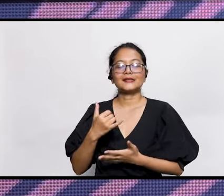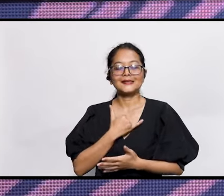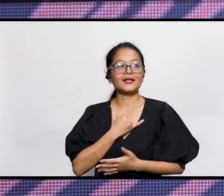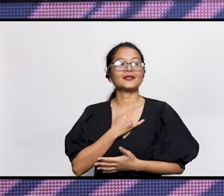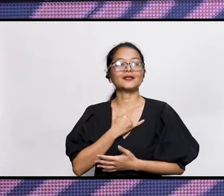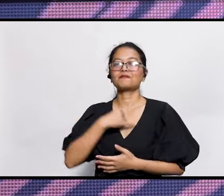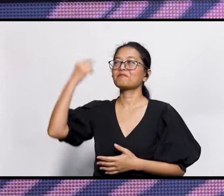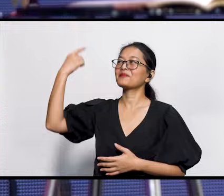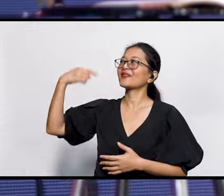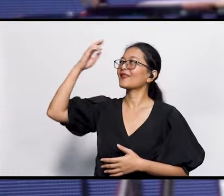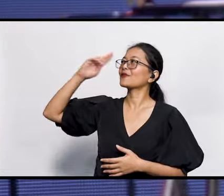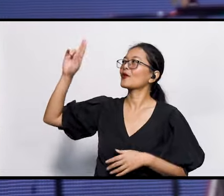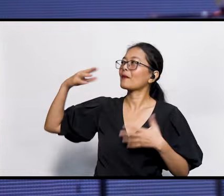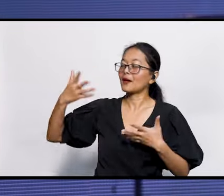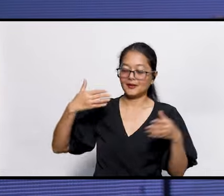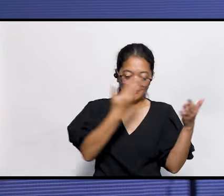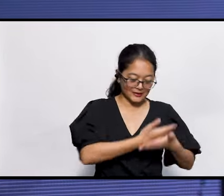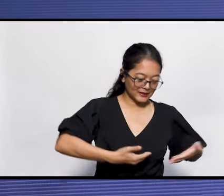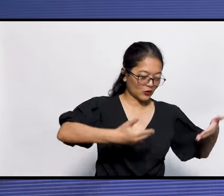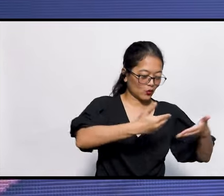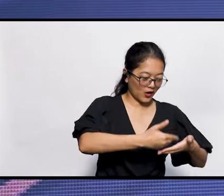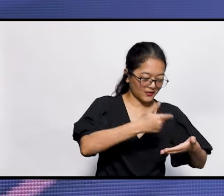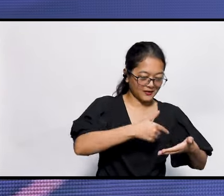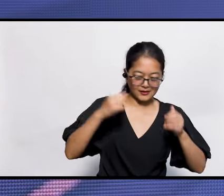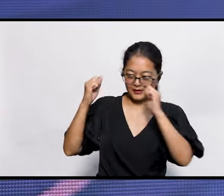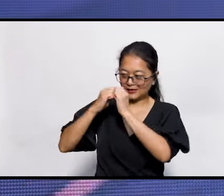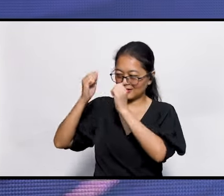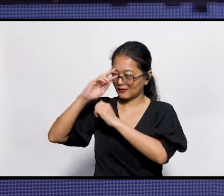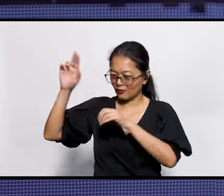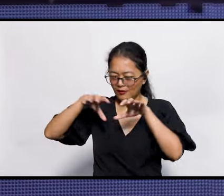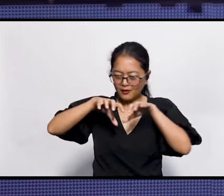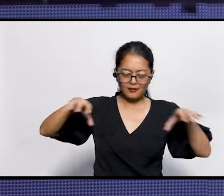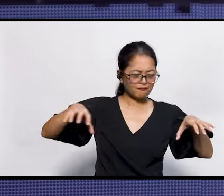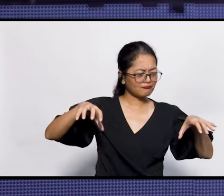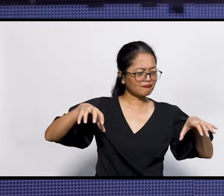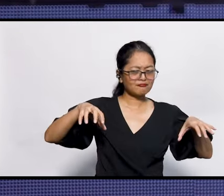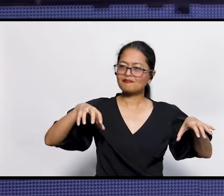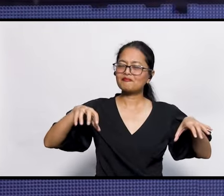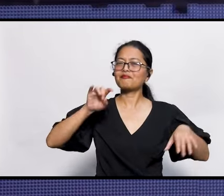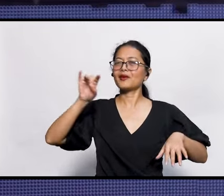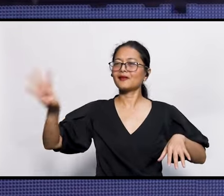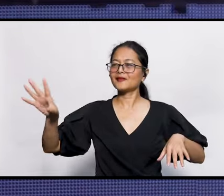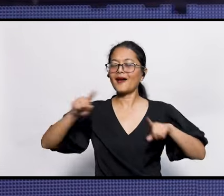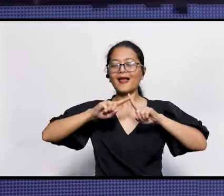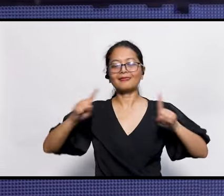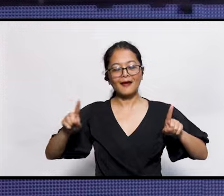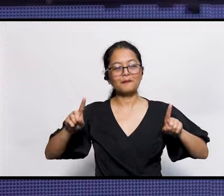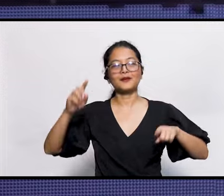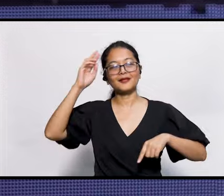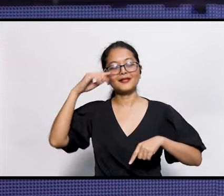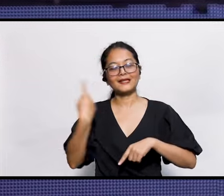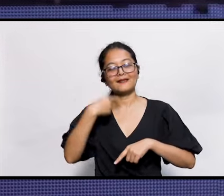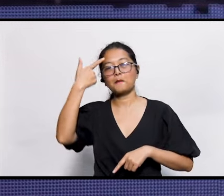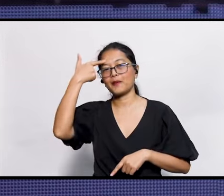realitasnya berbeda tapi at the seven days di hari ketujuh itulah Sesuatu